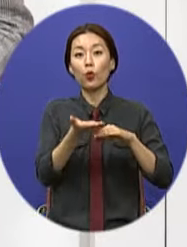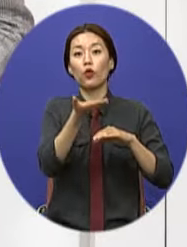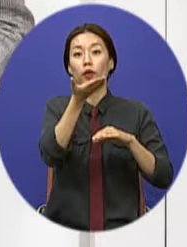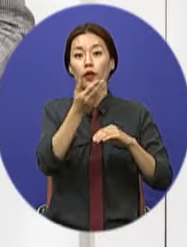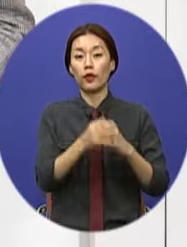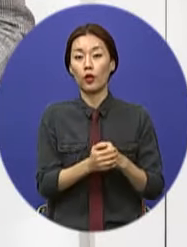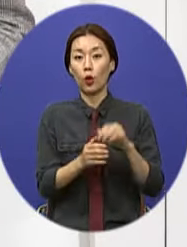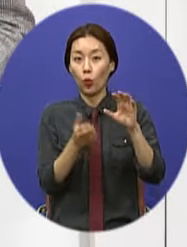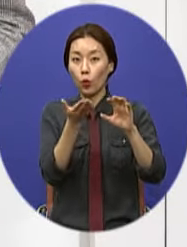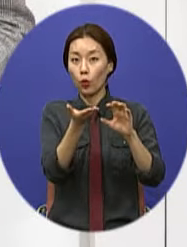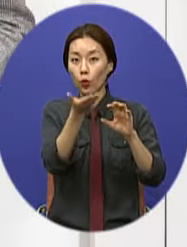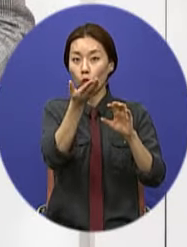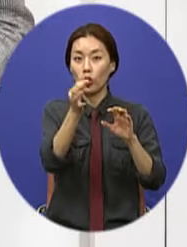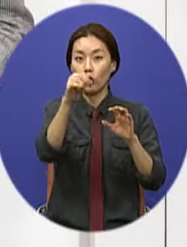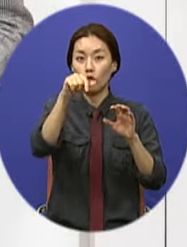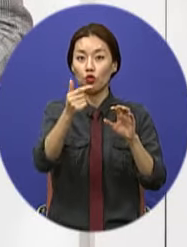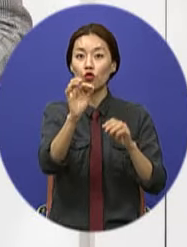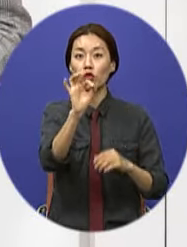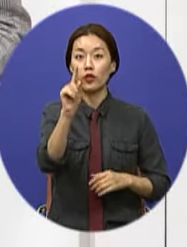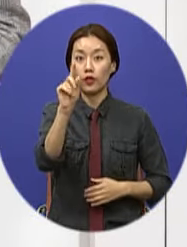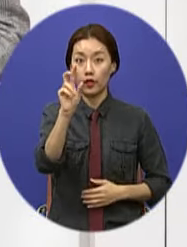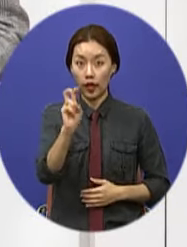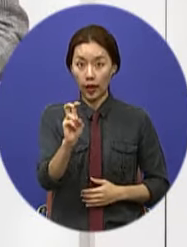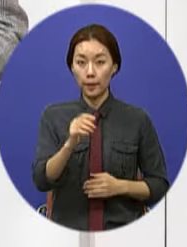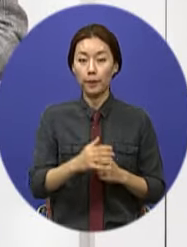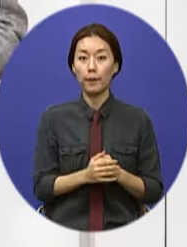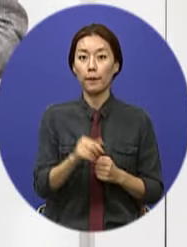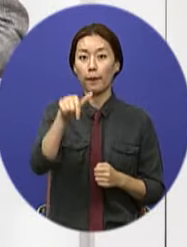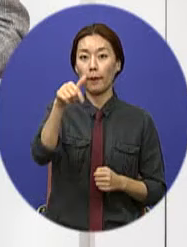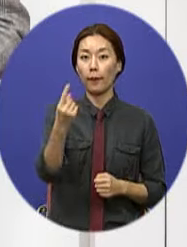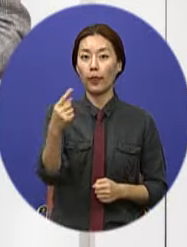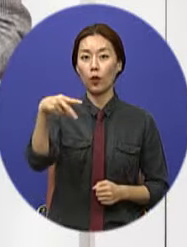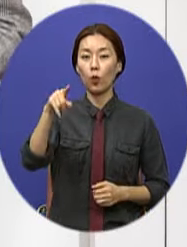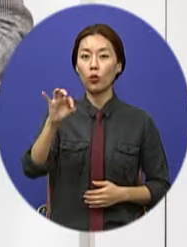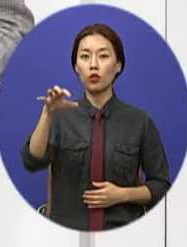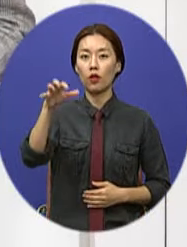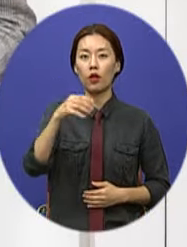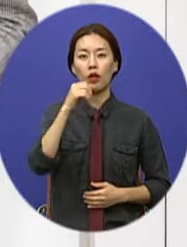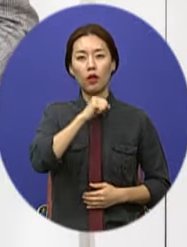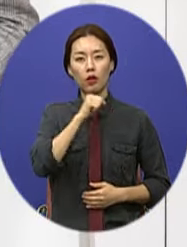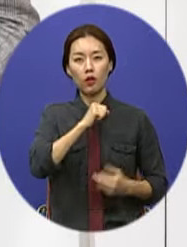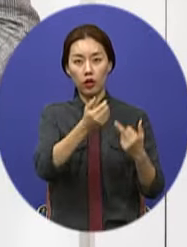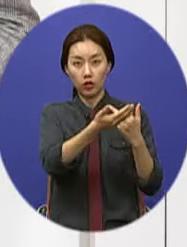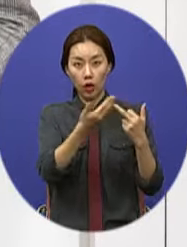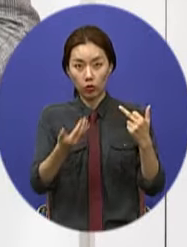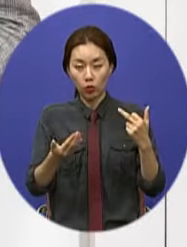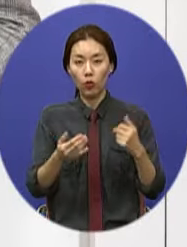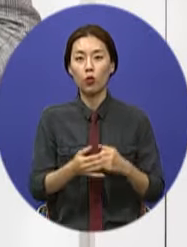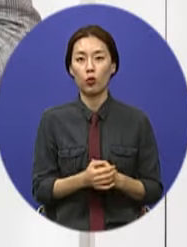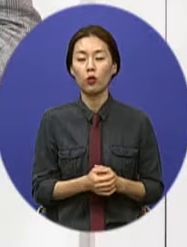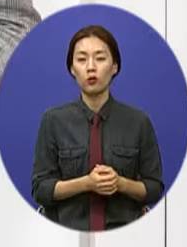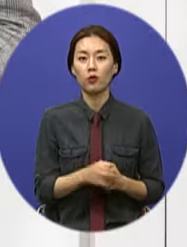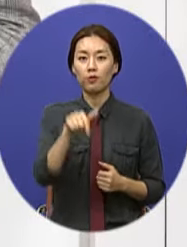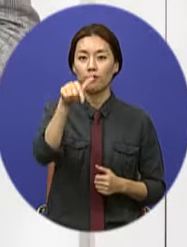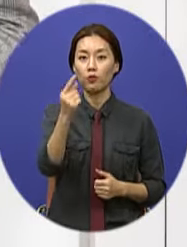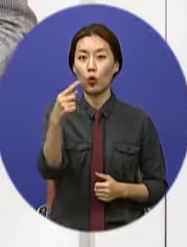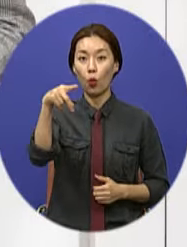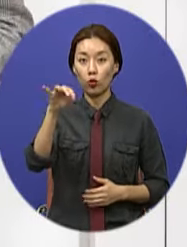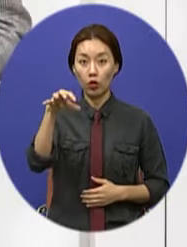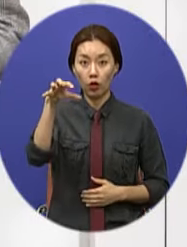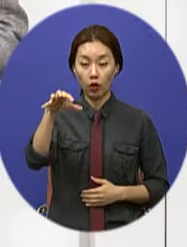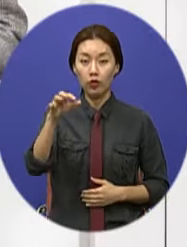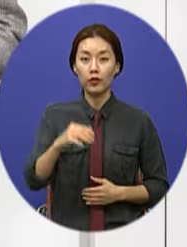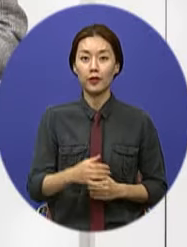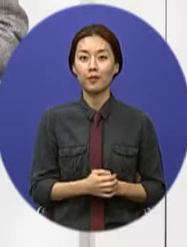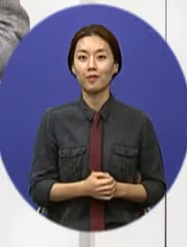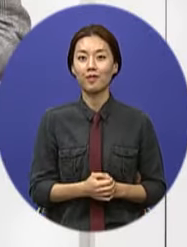올라와서 무남이라는데 고성 고성군 무남이라는데. 아, 강원도 고성, 고성 가까이 고성. 사시는구나. 예, 그, 예,